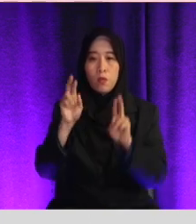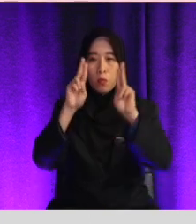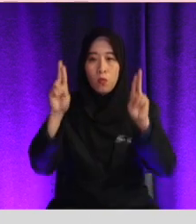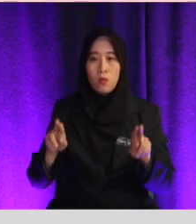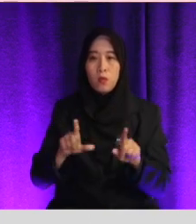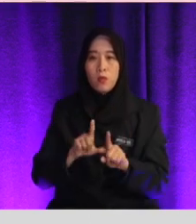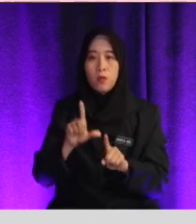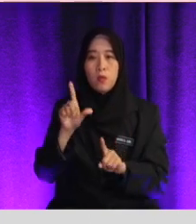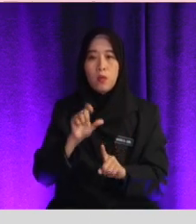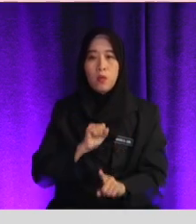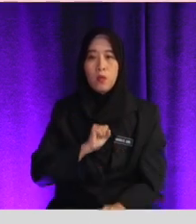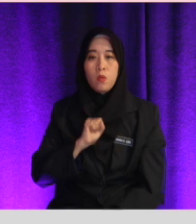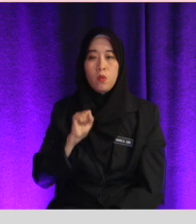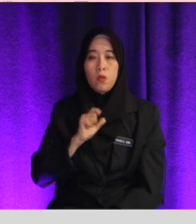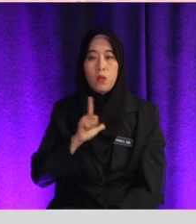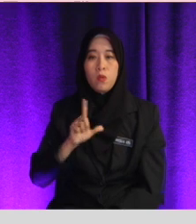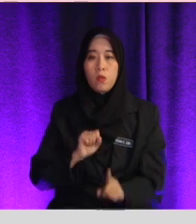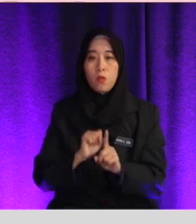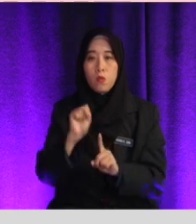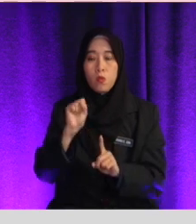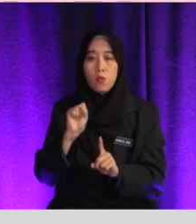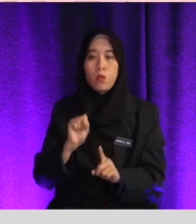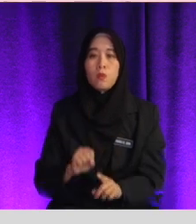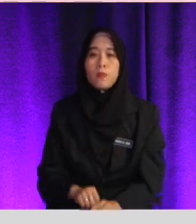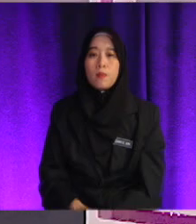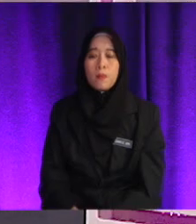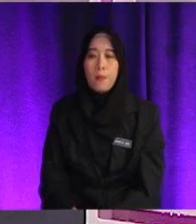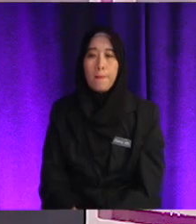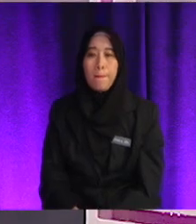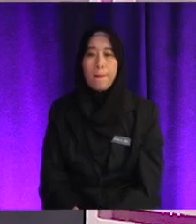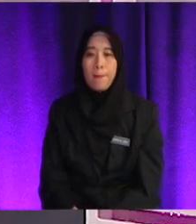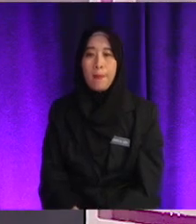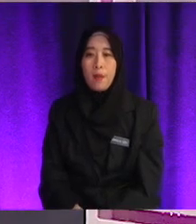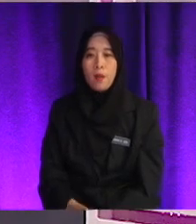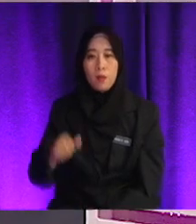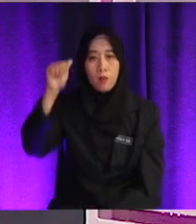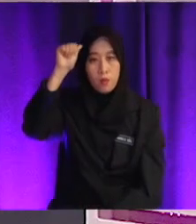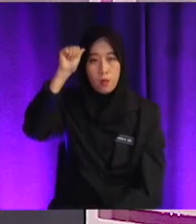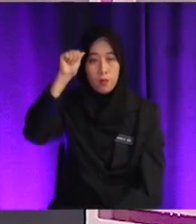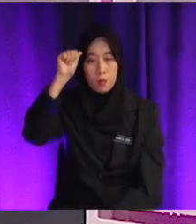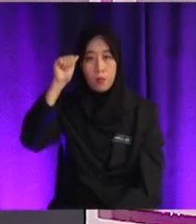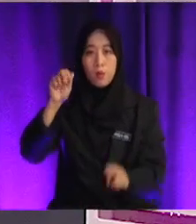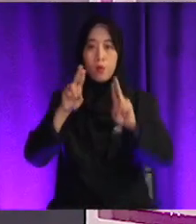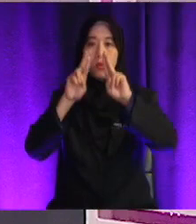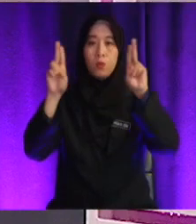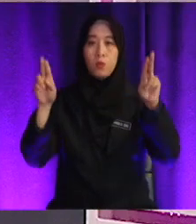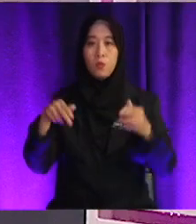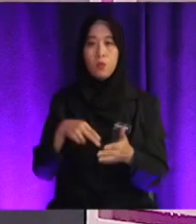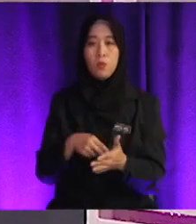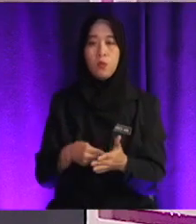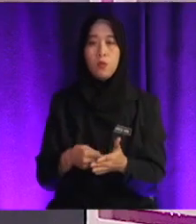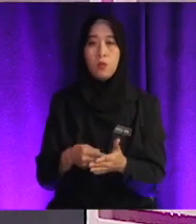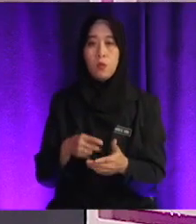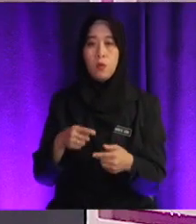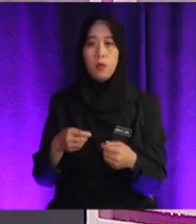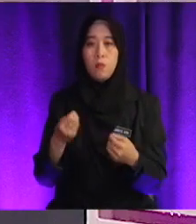dalam keadaan baik ataupun tidak. Akmal, Saya. ulang kaji semula. Aha. Berapa keadaan yang kita kena